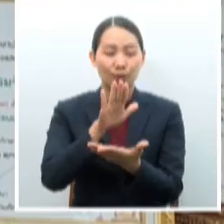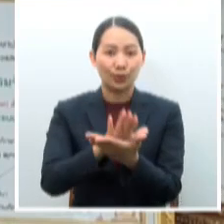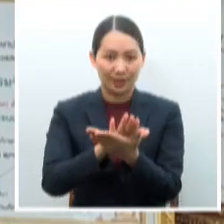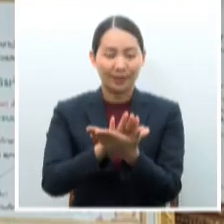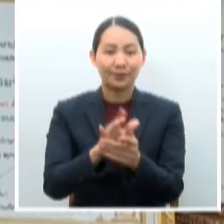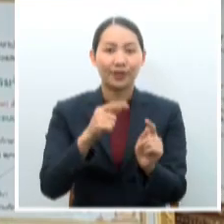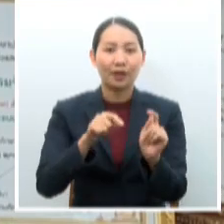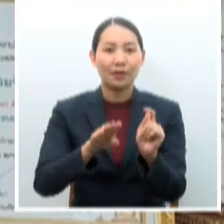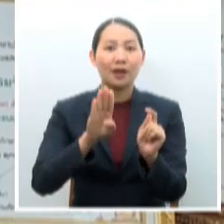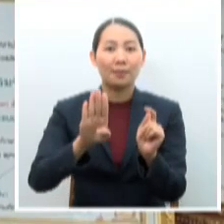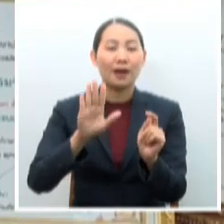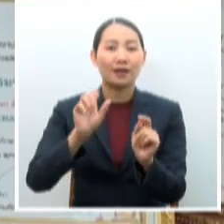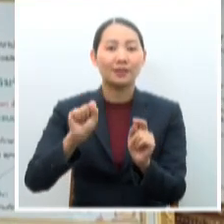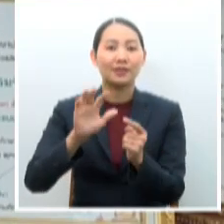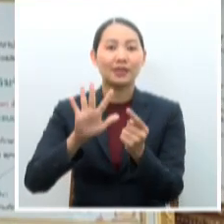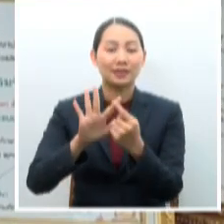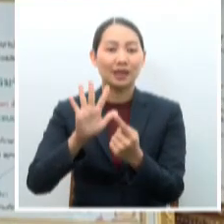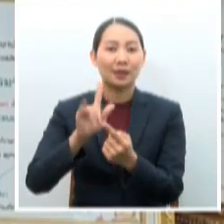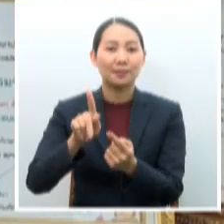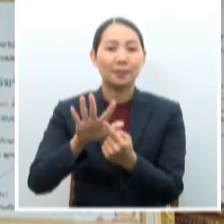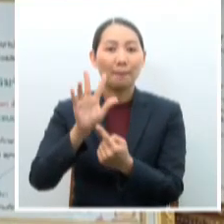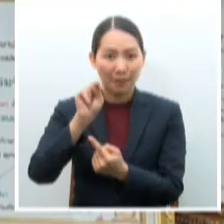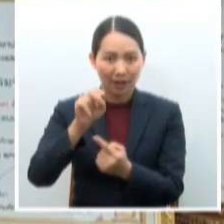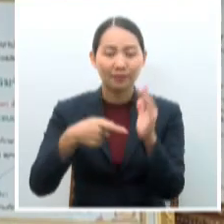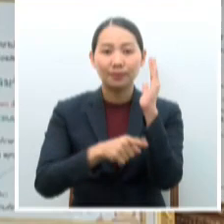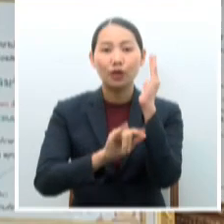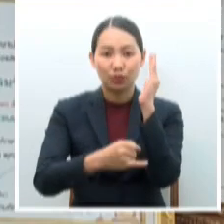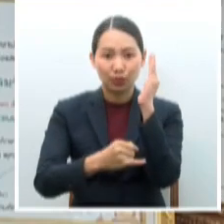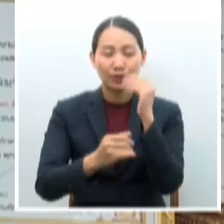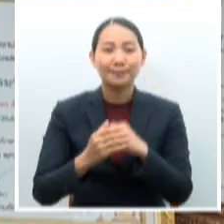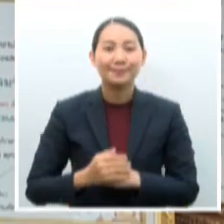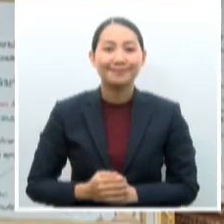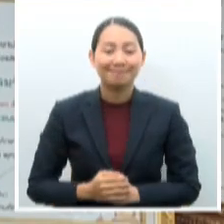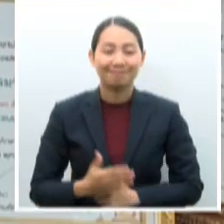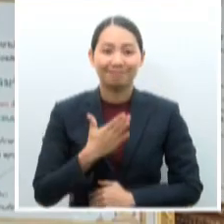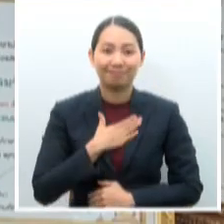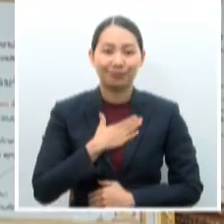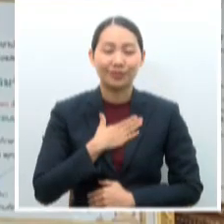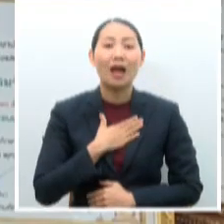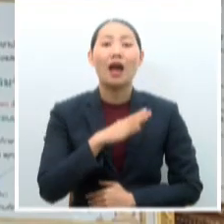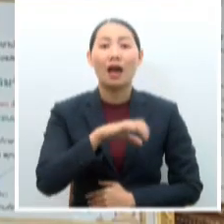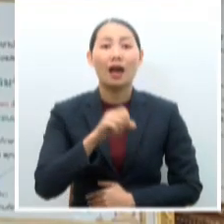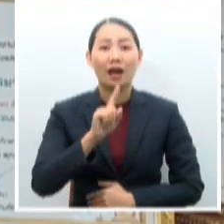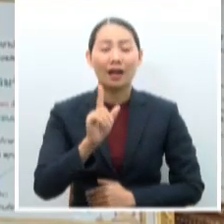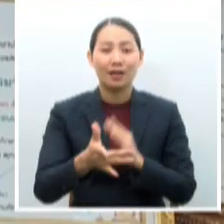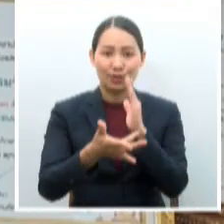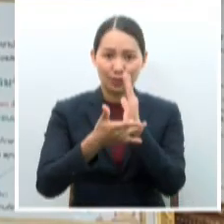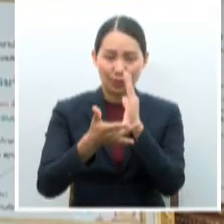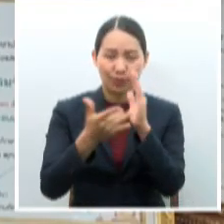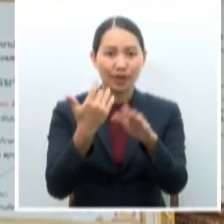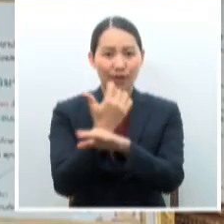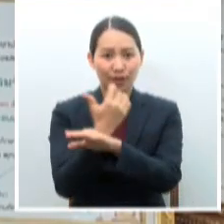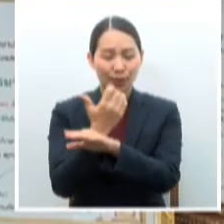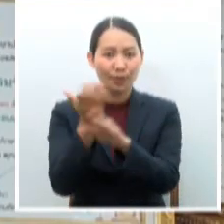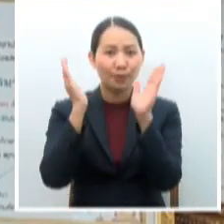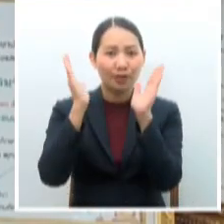างสะพานจังหวัดประจวบคีรีขันธ์ค่ะคุณครูใช้เทคโนโลยีดิจิทัลในการจัดการเรียนการสอนเป็นประจำเนื่องด้